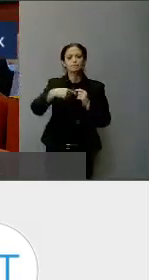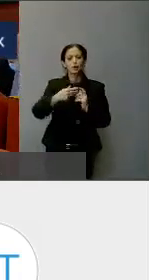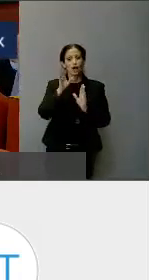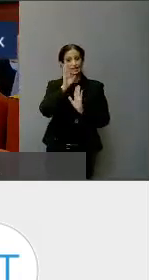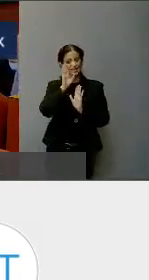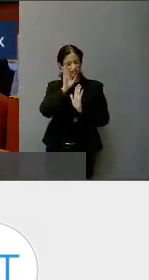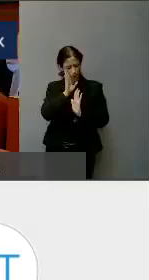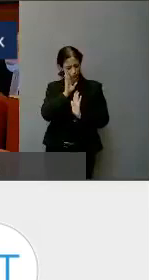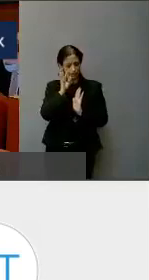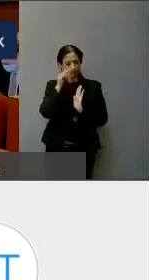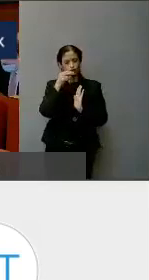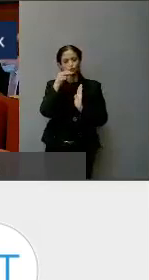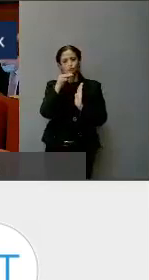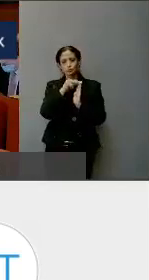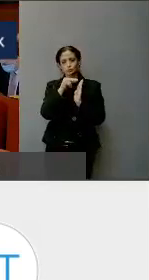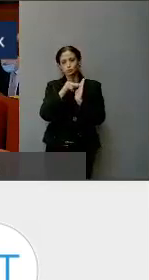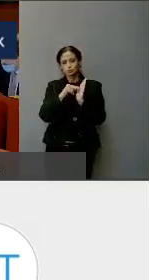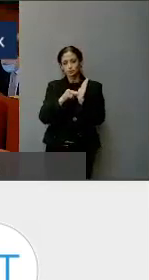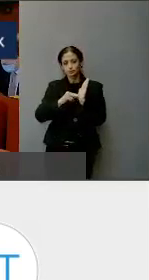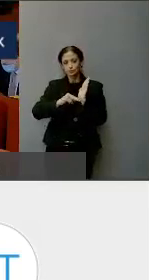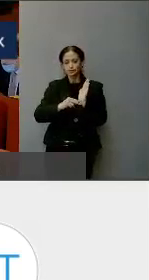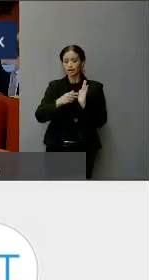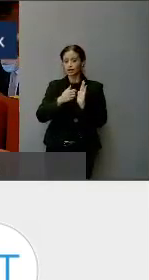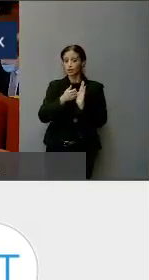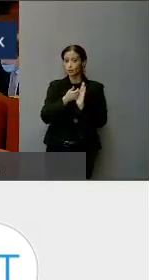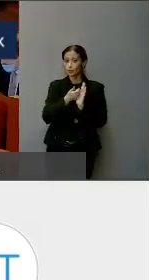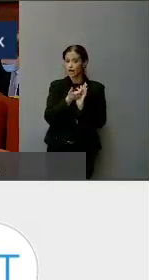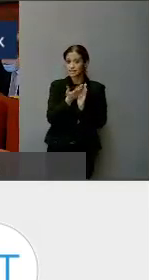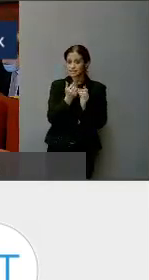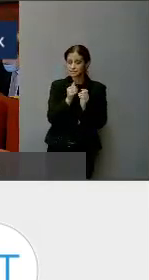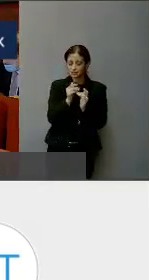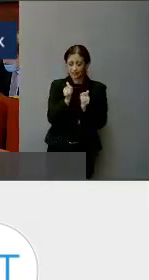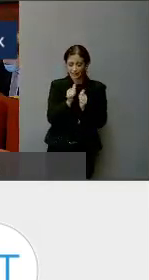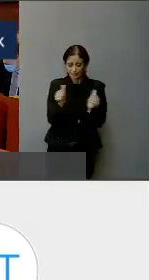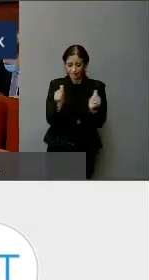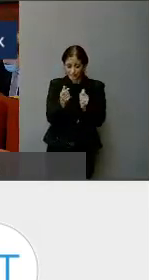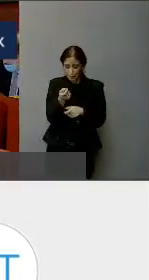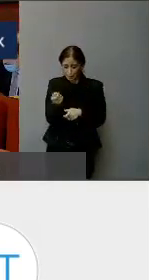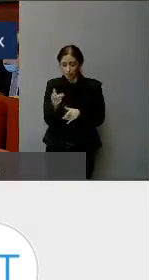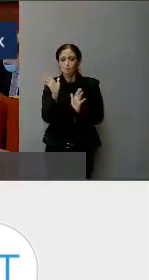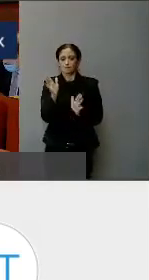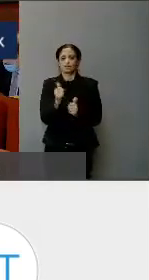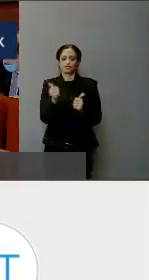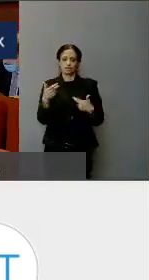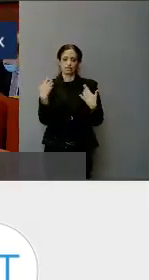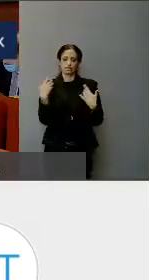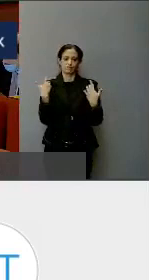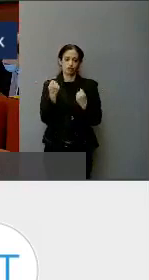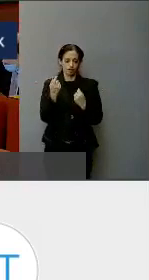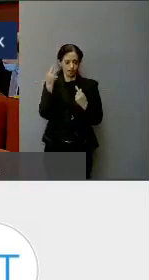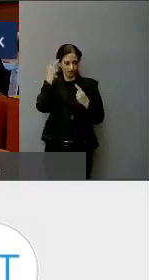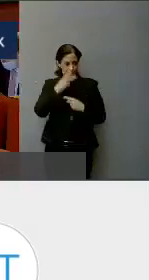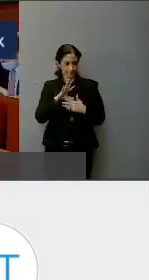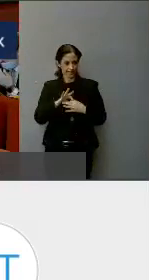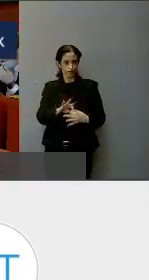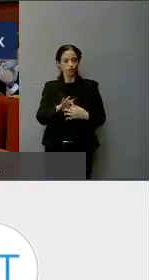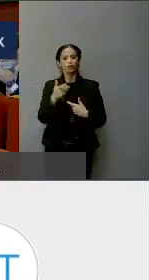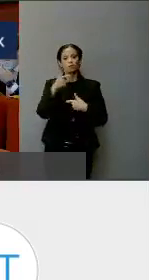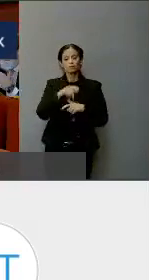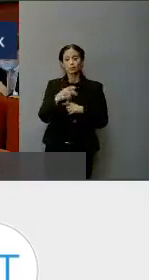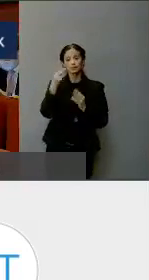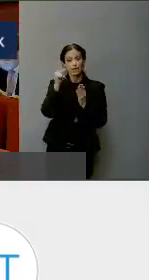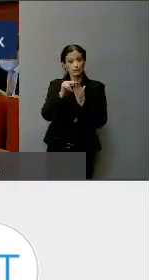qualsiasi leggera differenza può fare invece una grande differenza e quindi anche su questi diciamo emendamenti noi richiamiamo